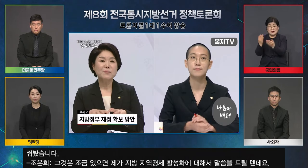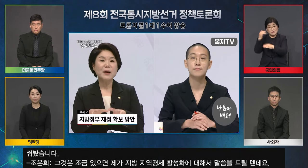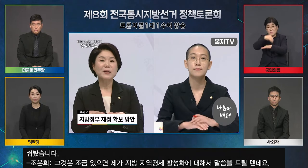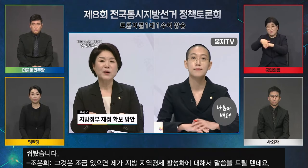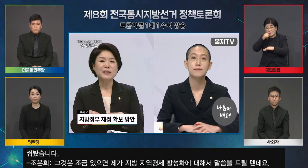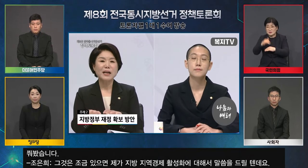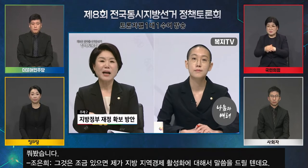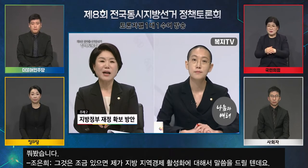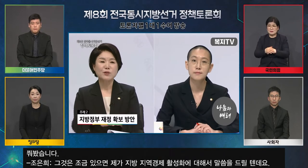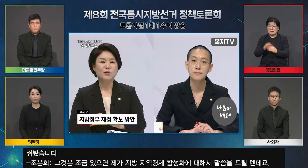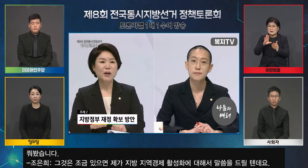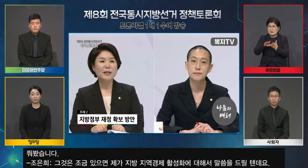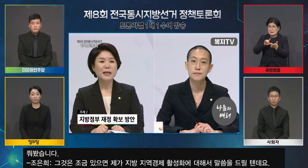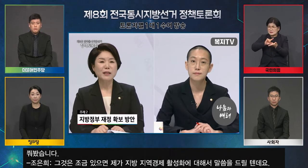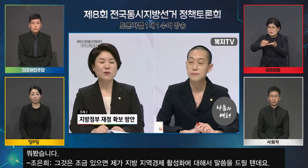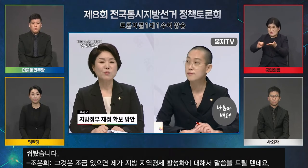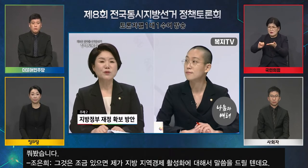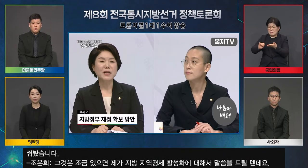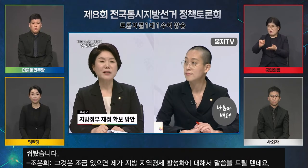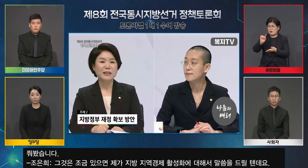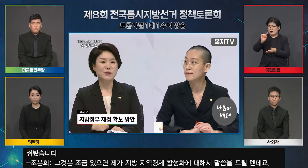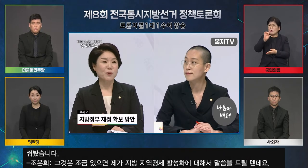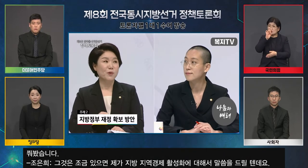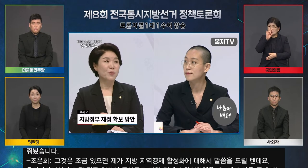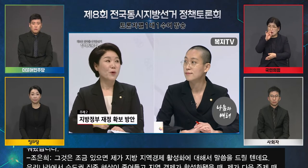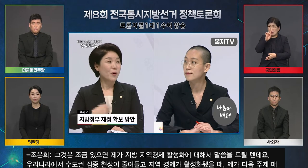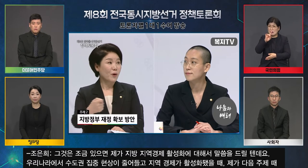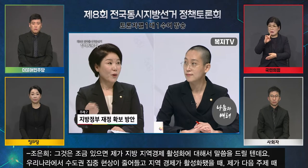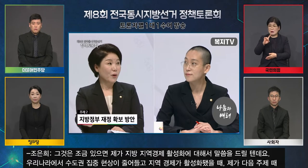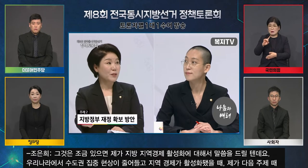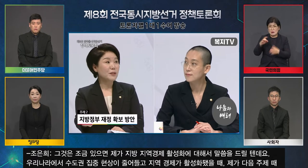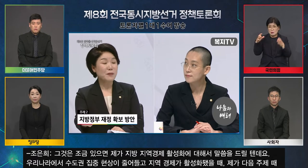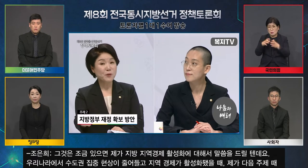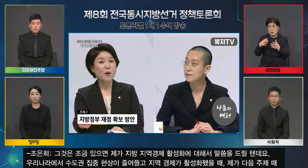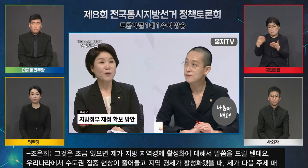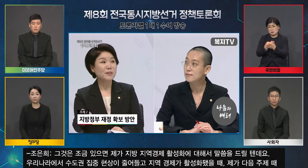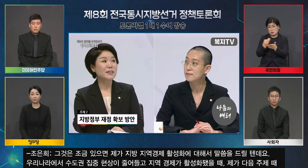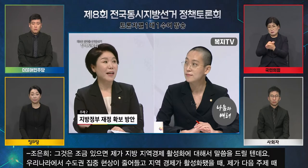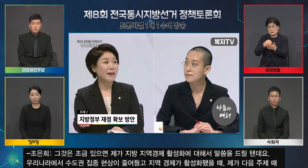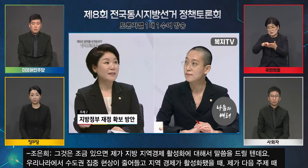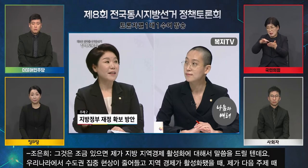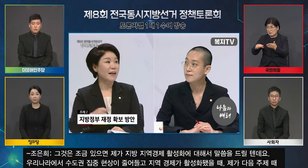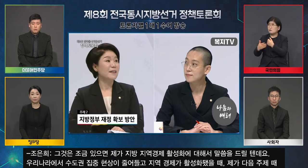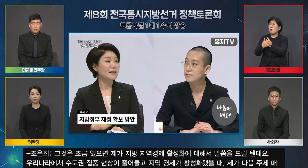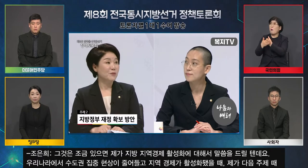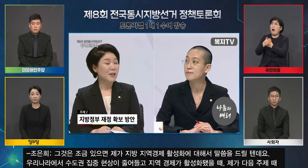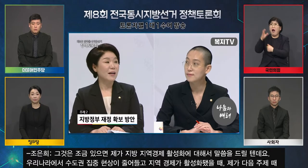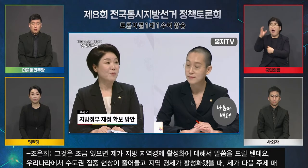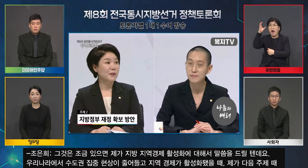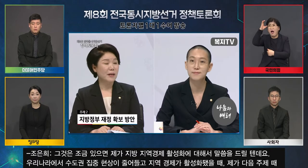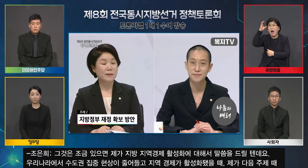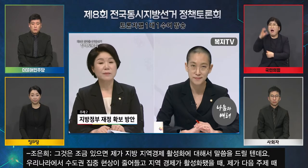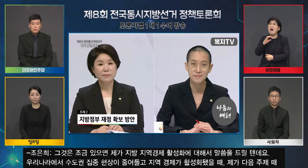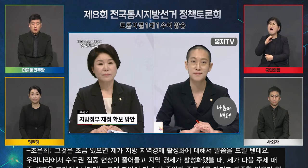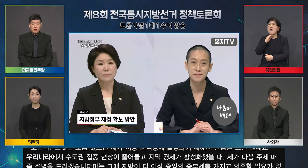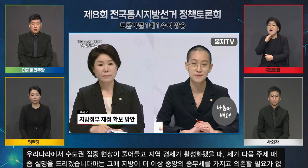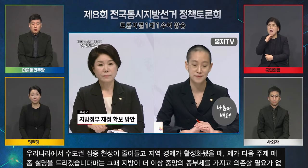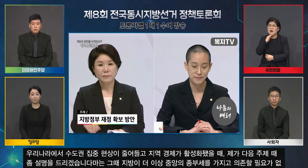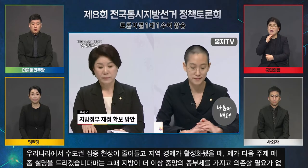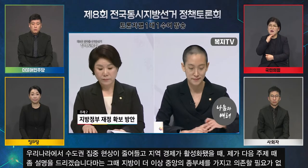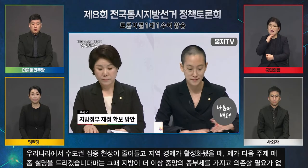지방이 더 이상 중앙의 종부세를 가지고 의전할 필요가 없을 때 그때 가능하다고 생각합니다.